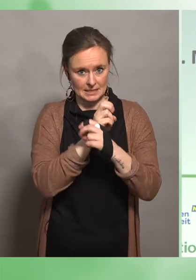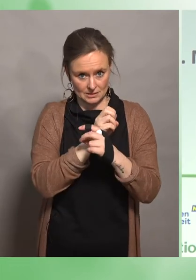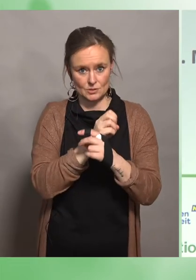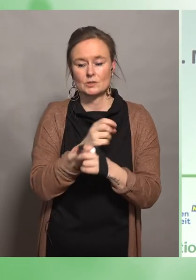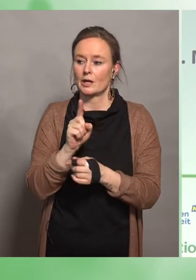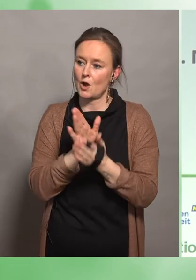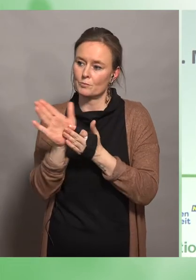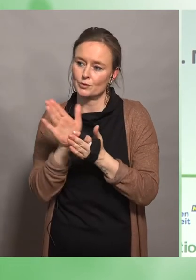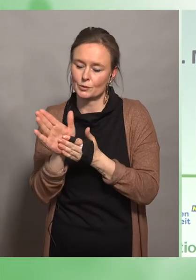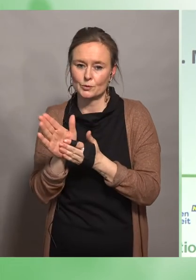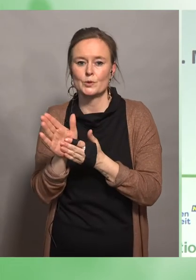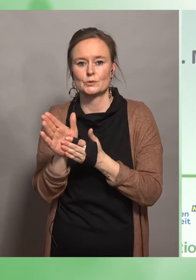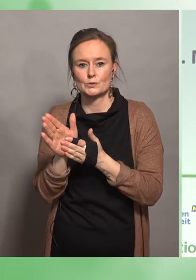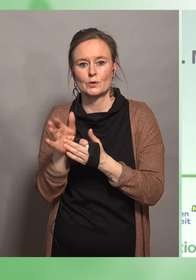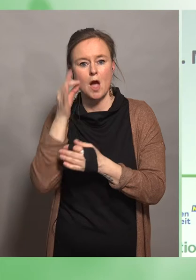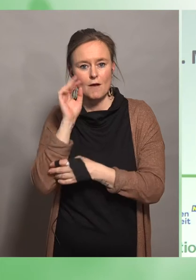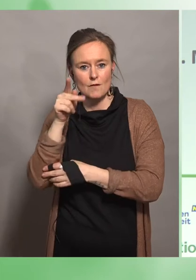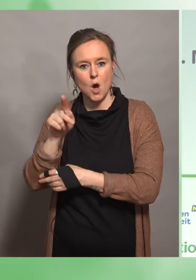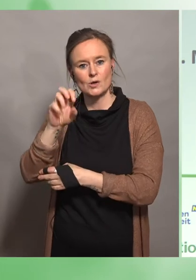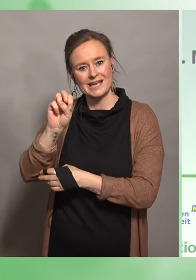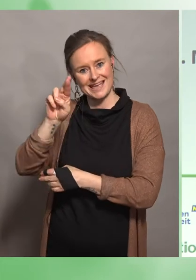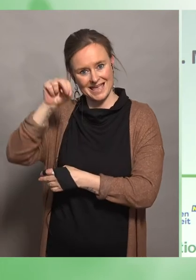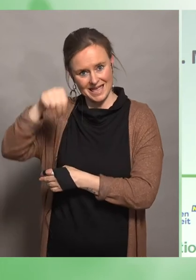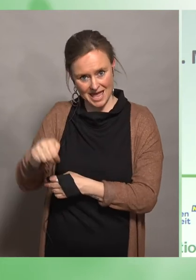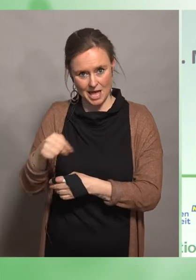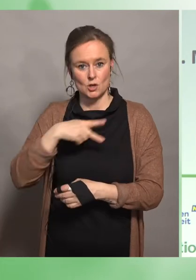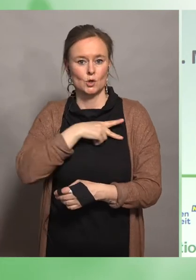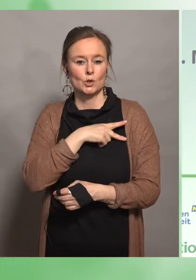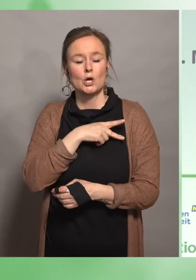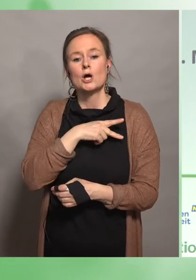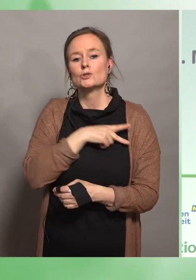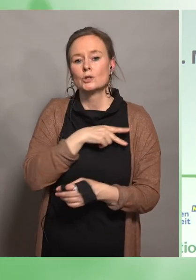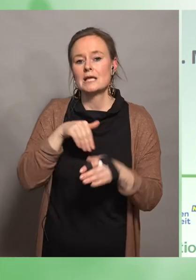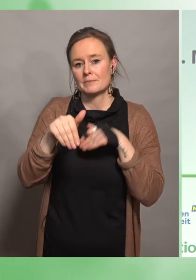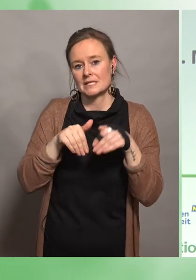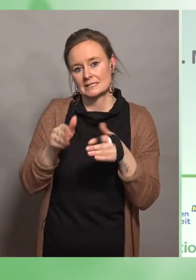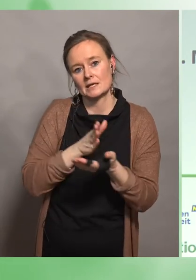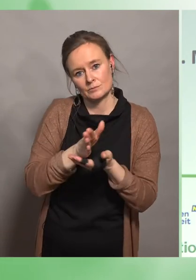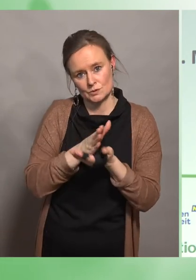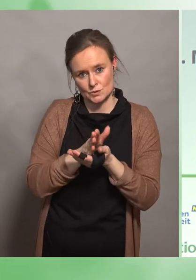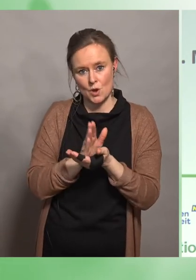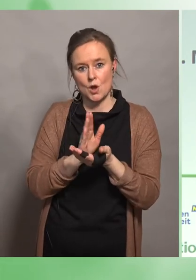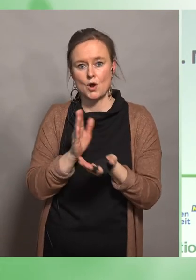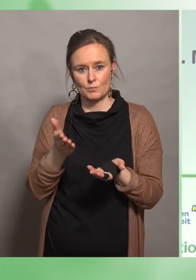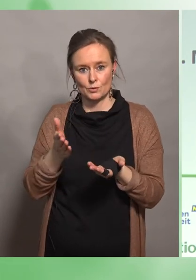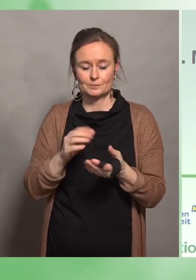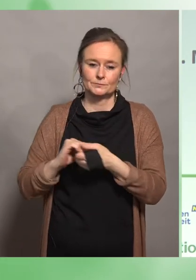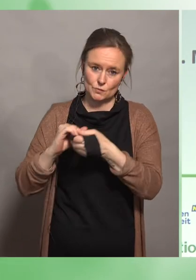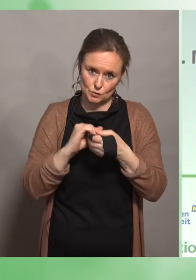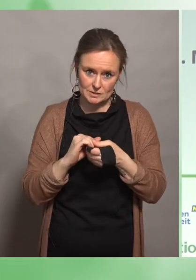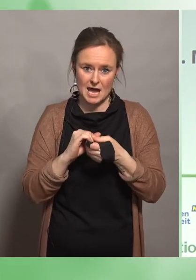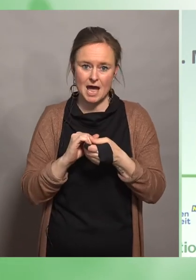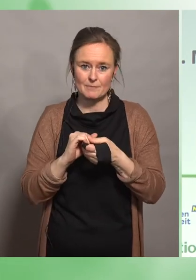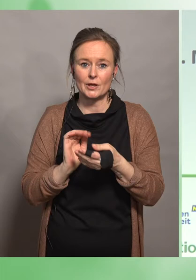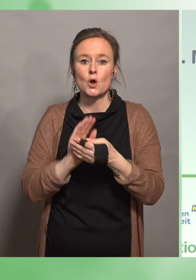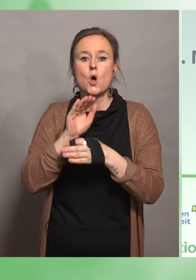die stellvertretende Leiterin Sandra Kern, und dem Sozialministeriumsservice über die Menschen und Arbeit GmbH wieder knapp